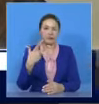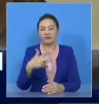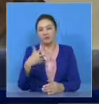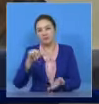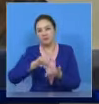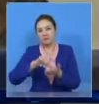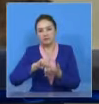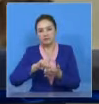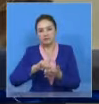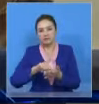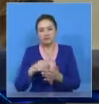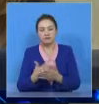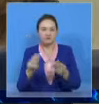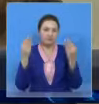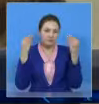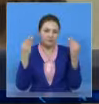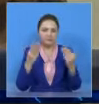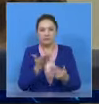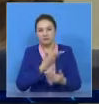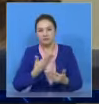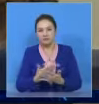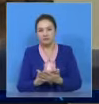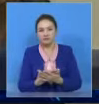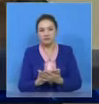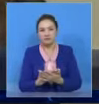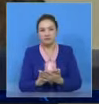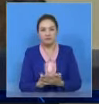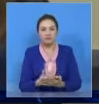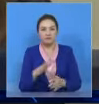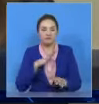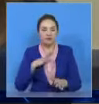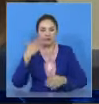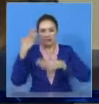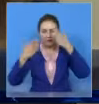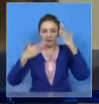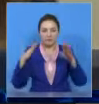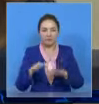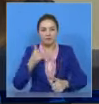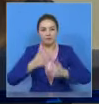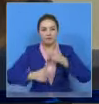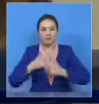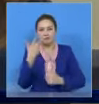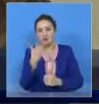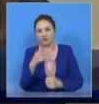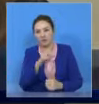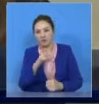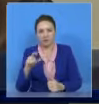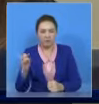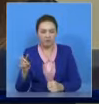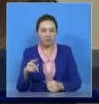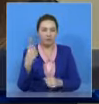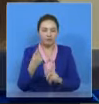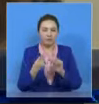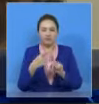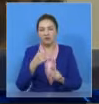для нас это тоже юбилей огромное нас тоже радует конкурс состоит из трех туров 1